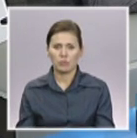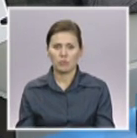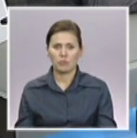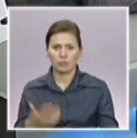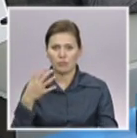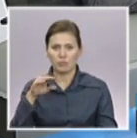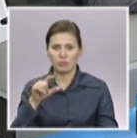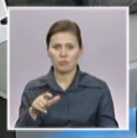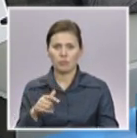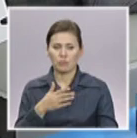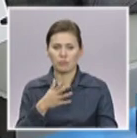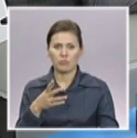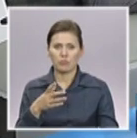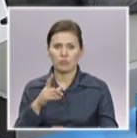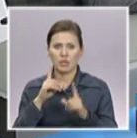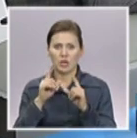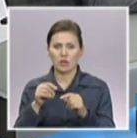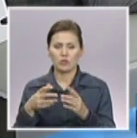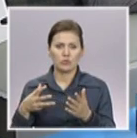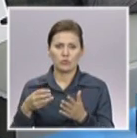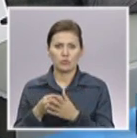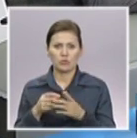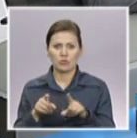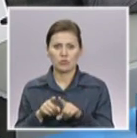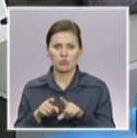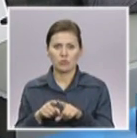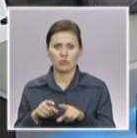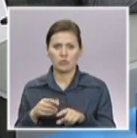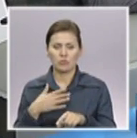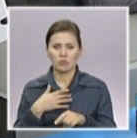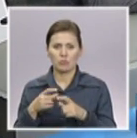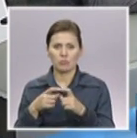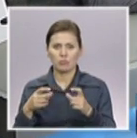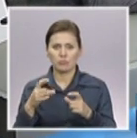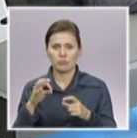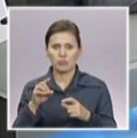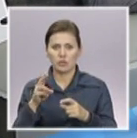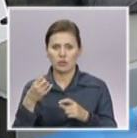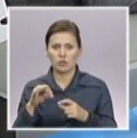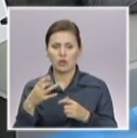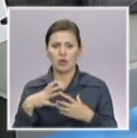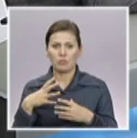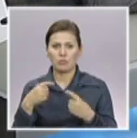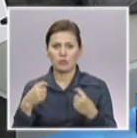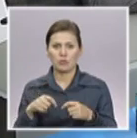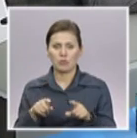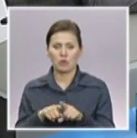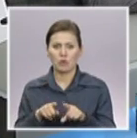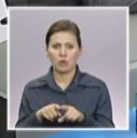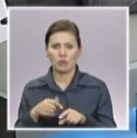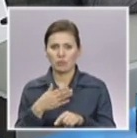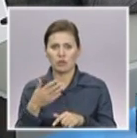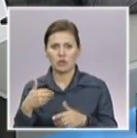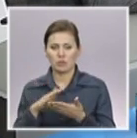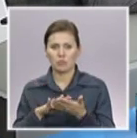50 теңгеден бізде проезд, төлеңіз дейді. Бізде проездной, проездной-ді не үшін сатасыздар десе, проездной-дан бізге